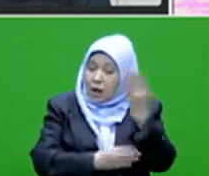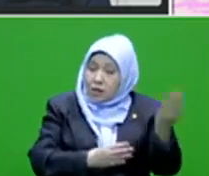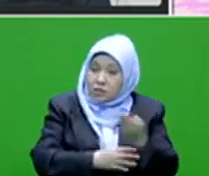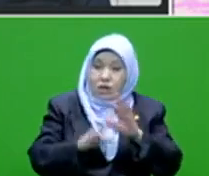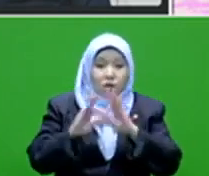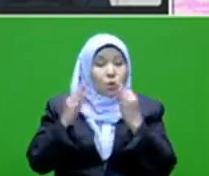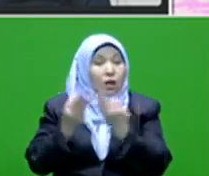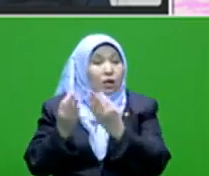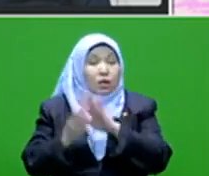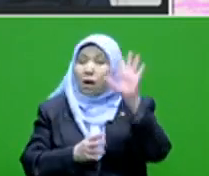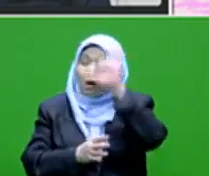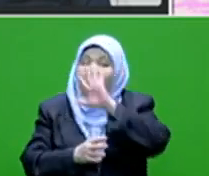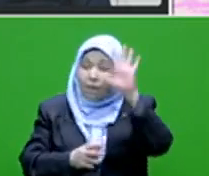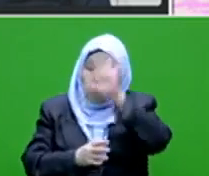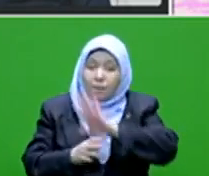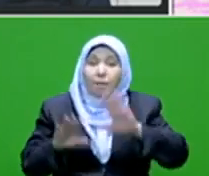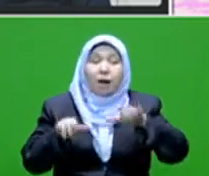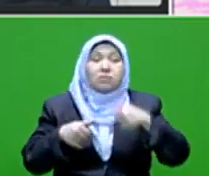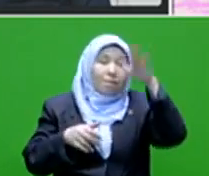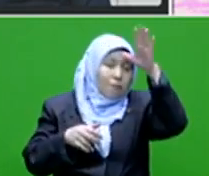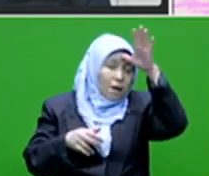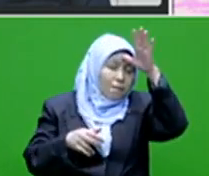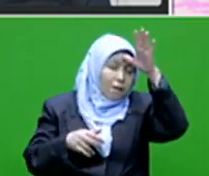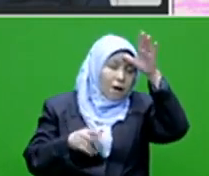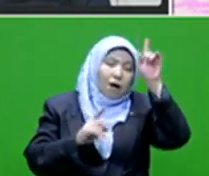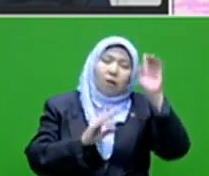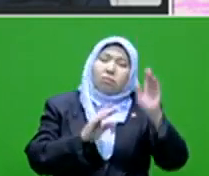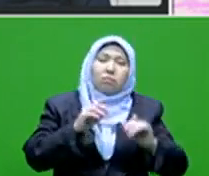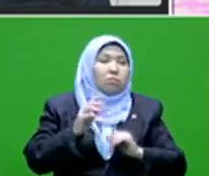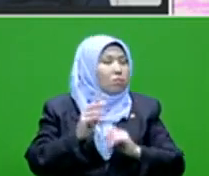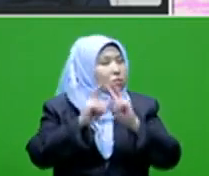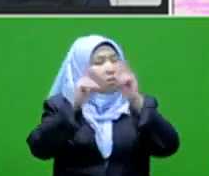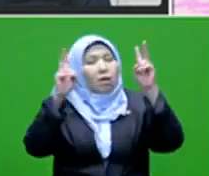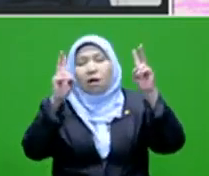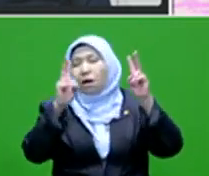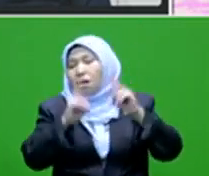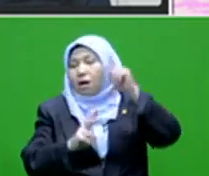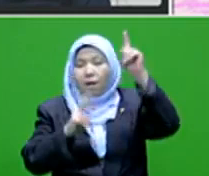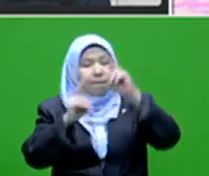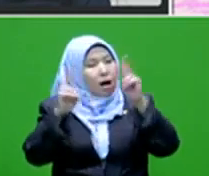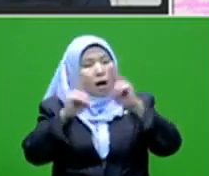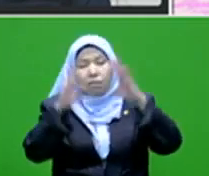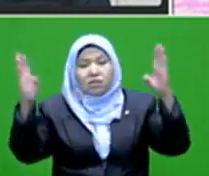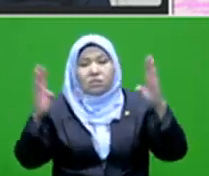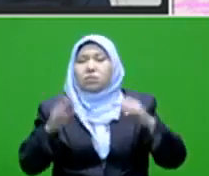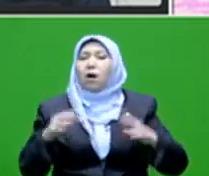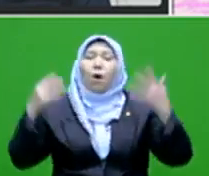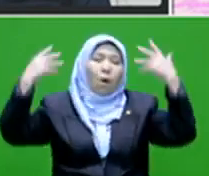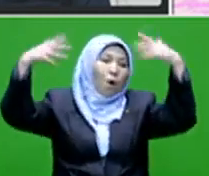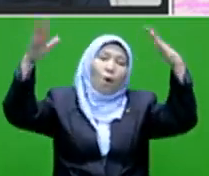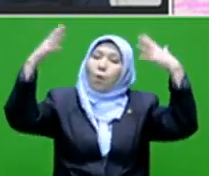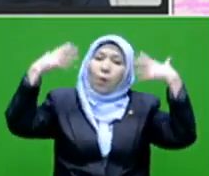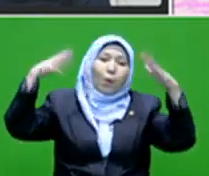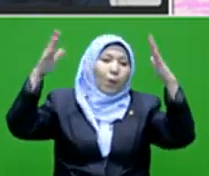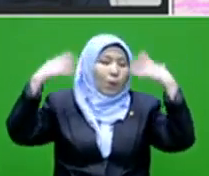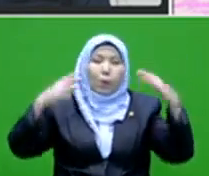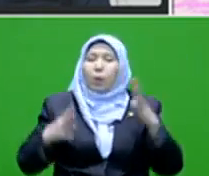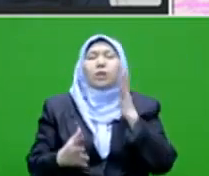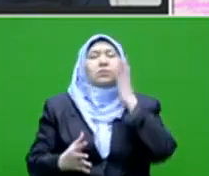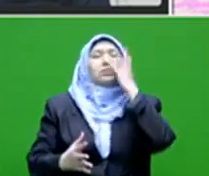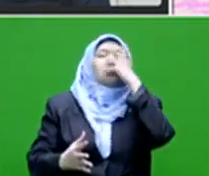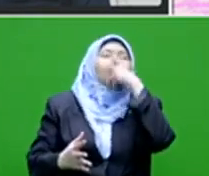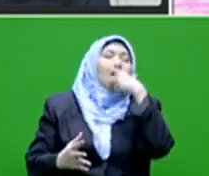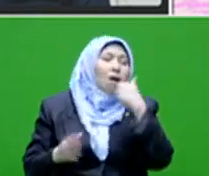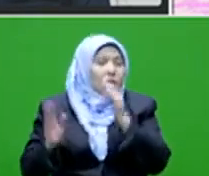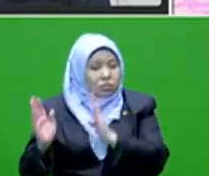Allah gambarkan macam mana bapa mereka, Allahu Akbar. Hui, hebat. Dia punya hebat. Cantik